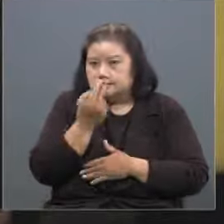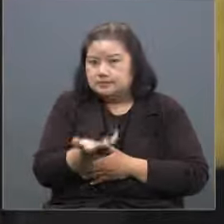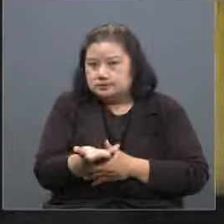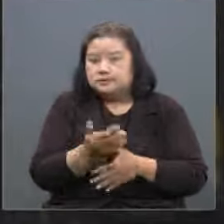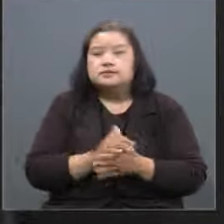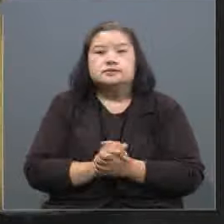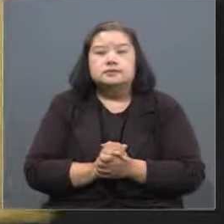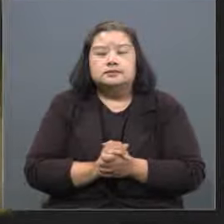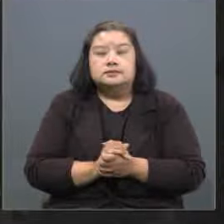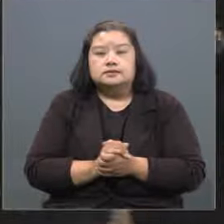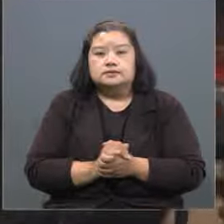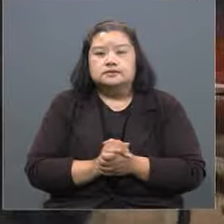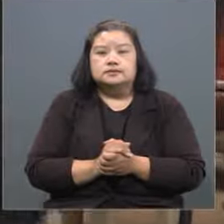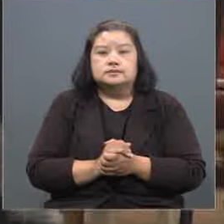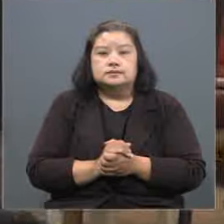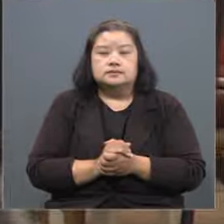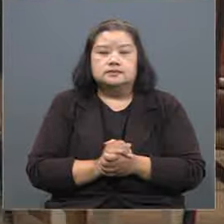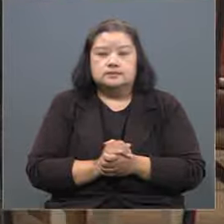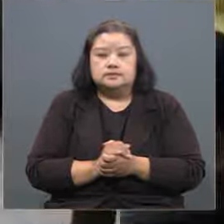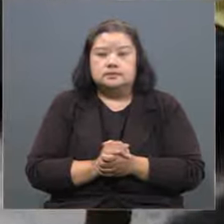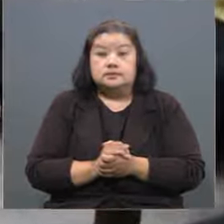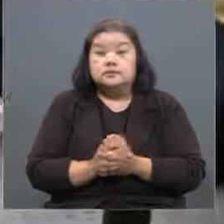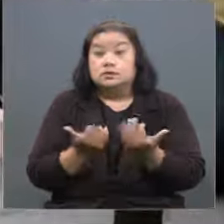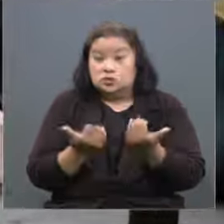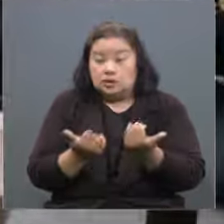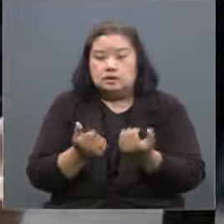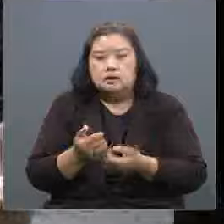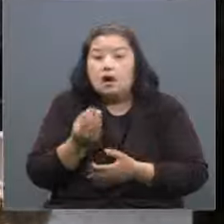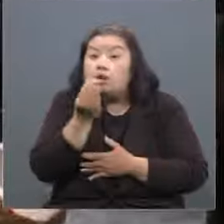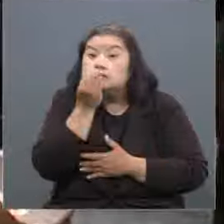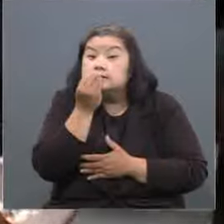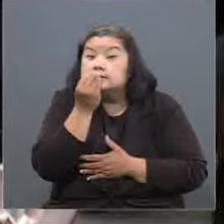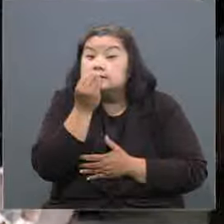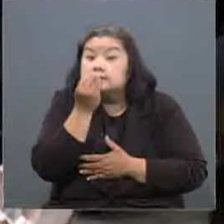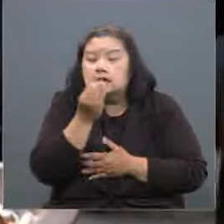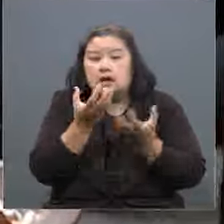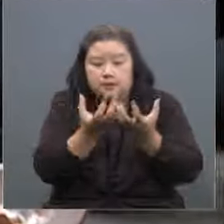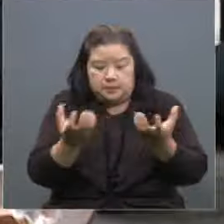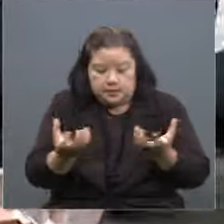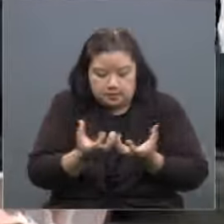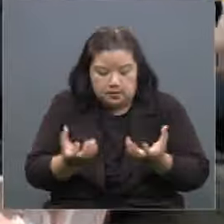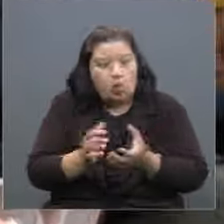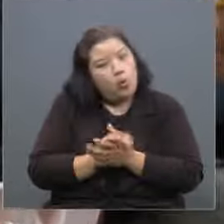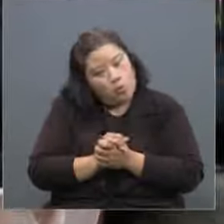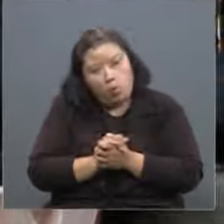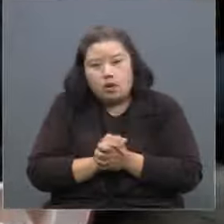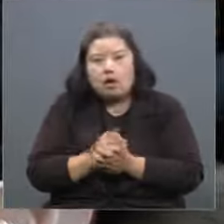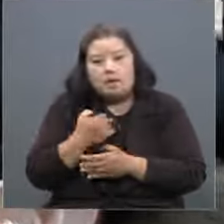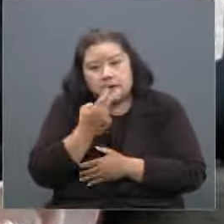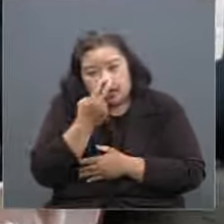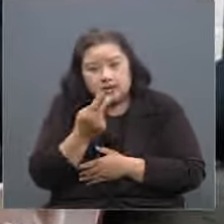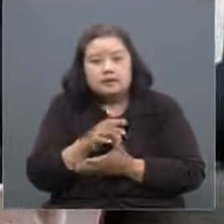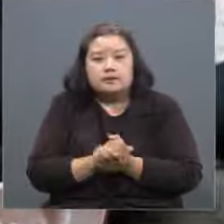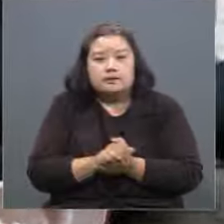สำหรับเมนูที่นำมาขึ้นโต๊ะขันโตกวันนี้มีหลากหลายเมนูมากนี่คือข้าวโป่